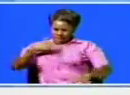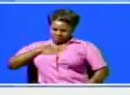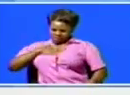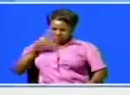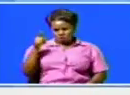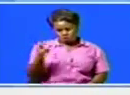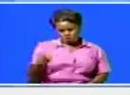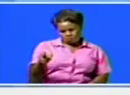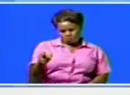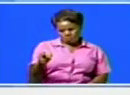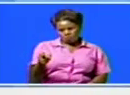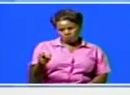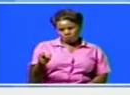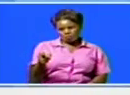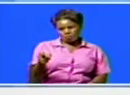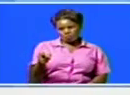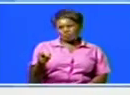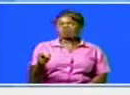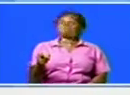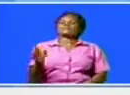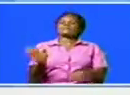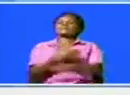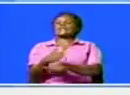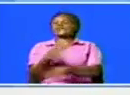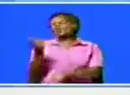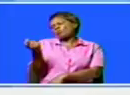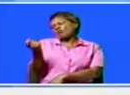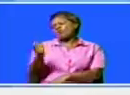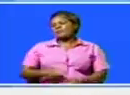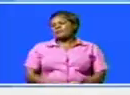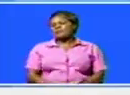na yule anayetusikiza. Yes. Basi tupe kibao kionjo tu.